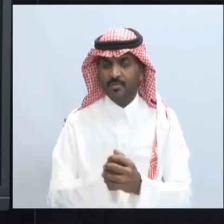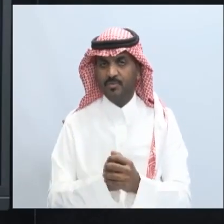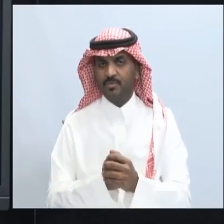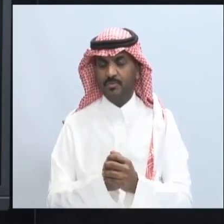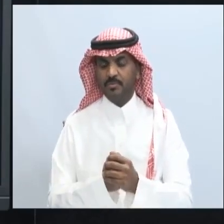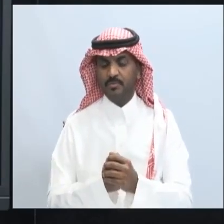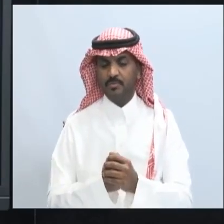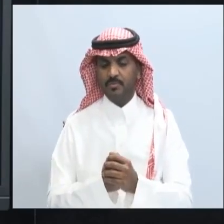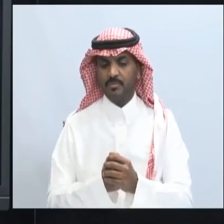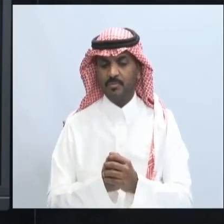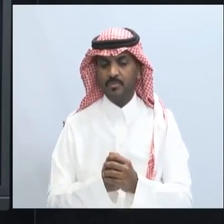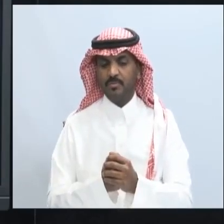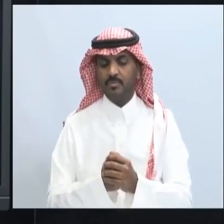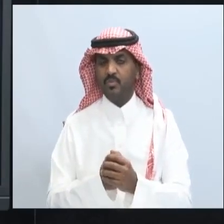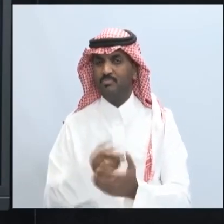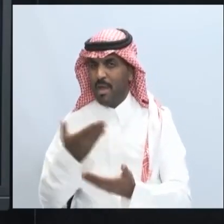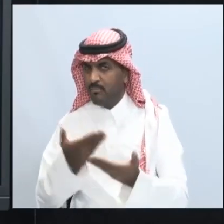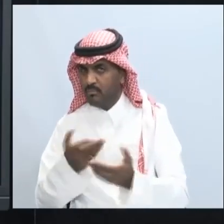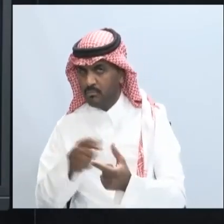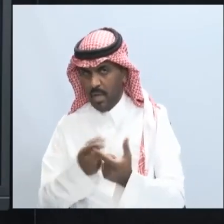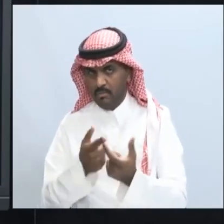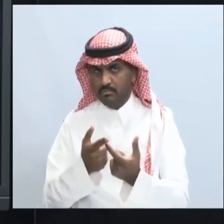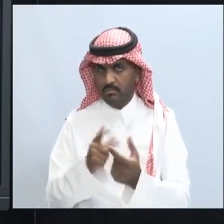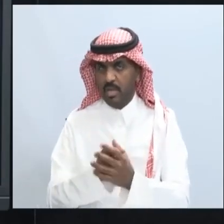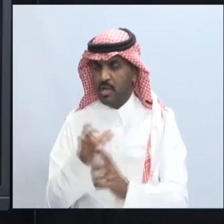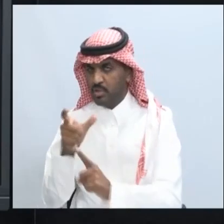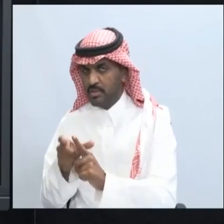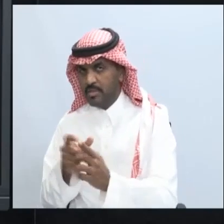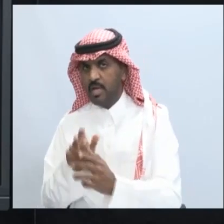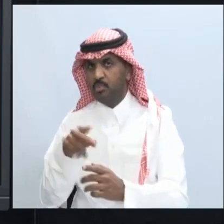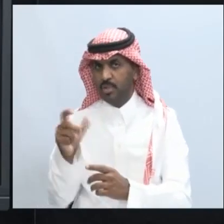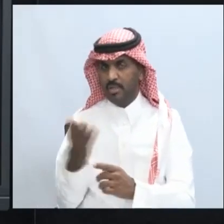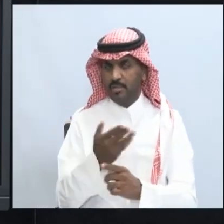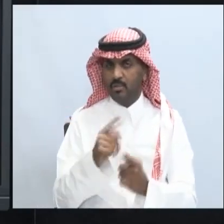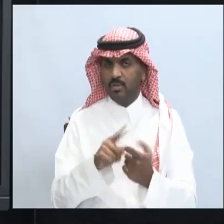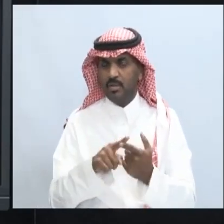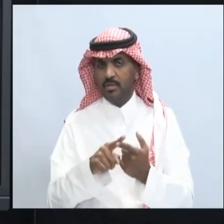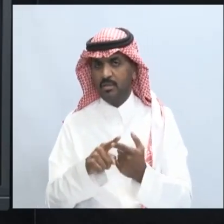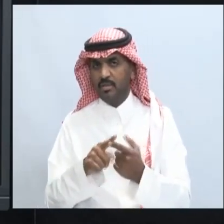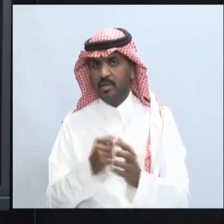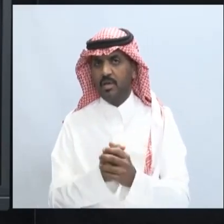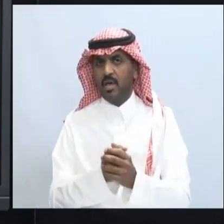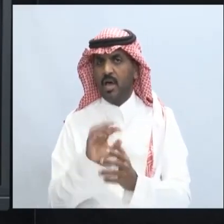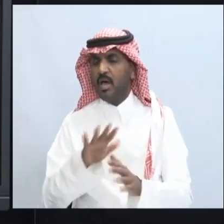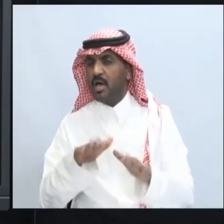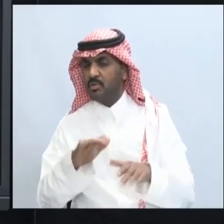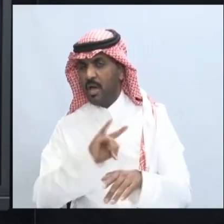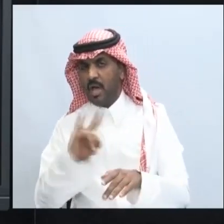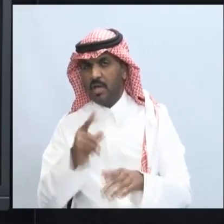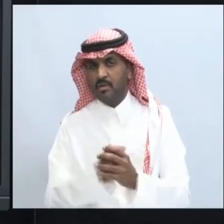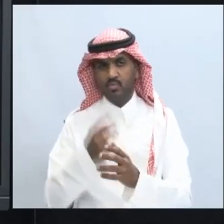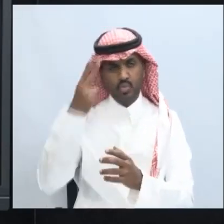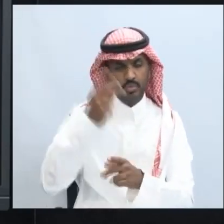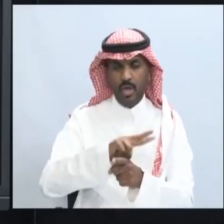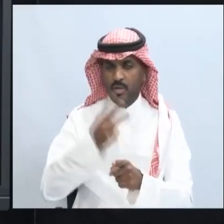تكون جهه التقاضي بينهما فلربما يكون احدهما اجنبيا في غير المملكه